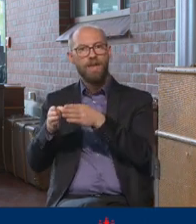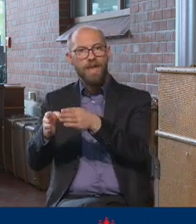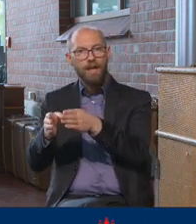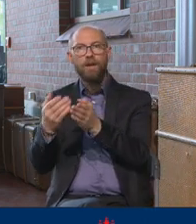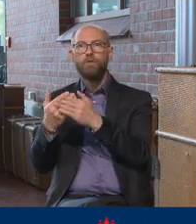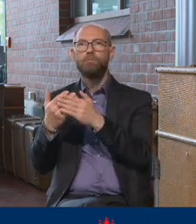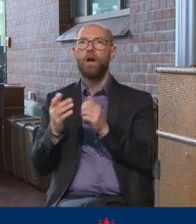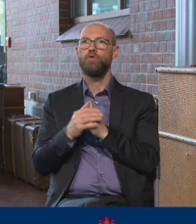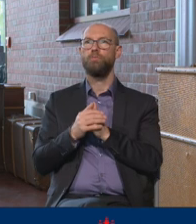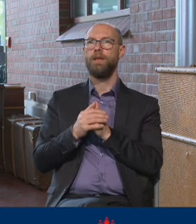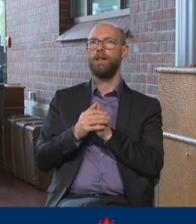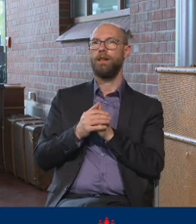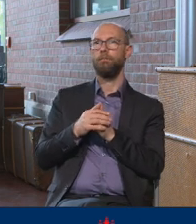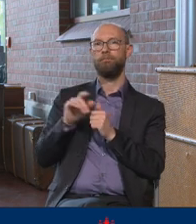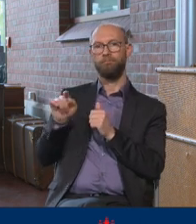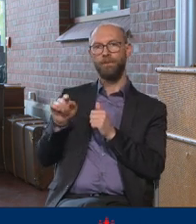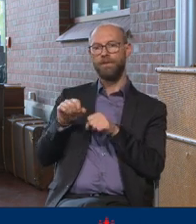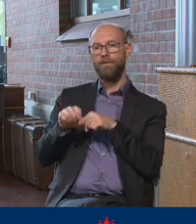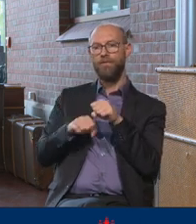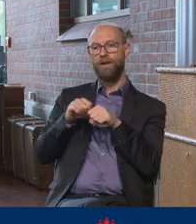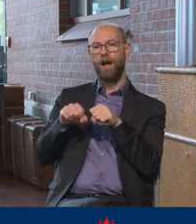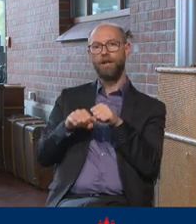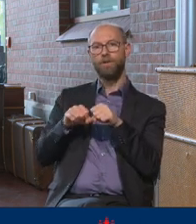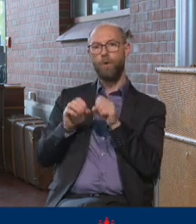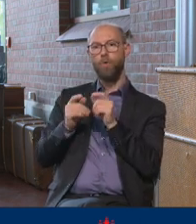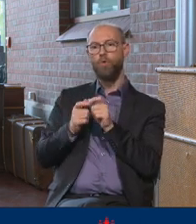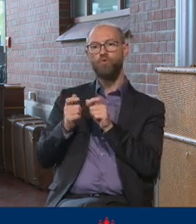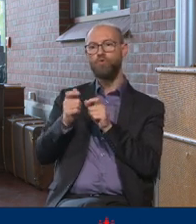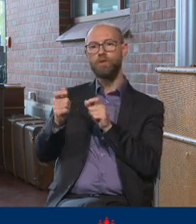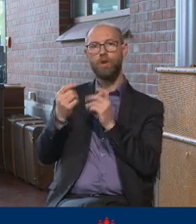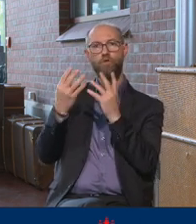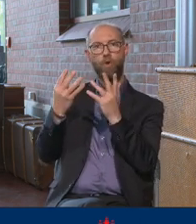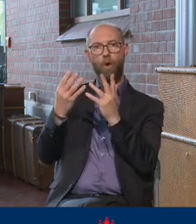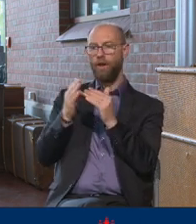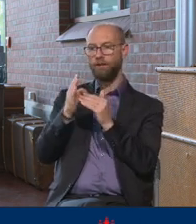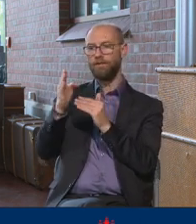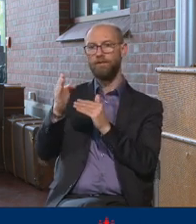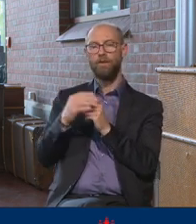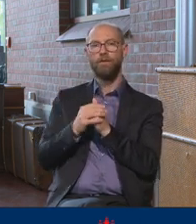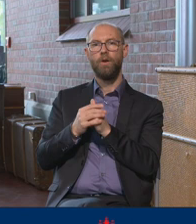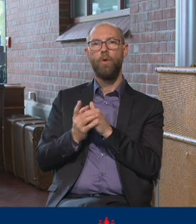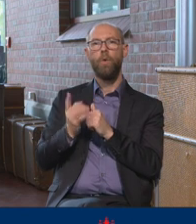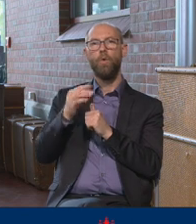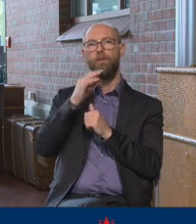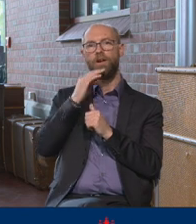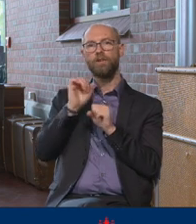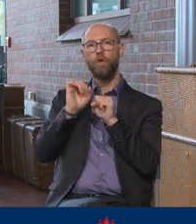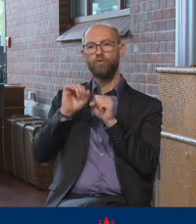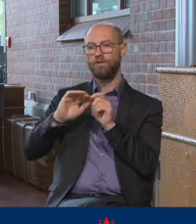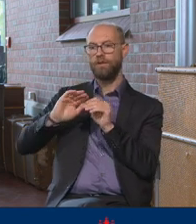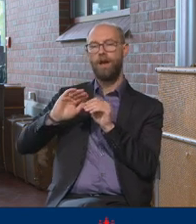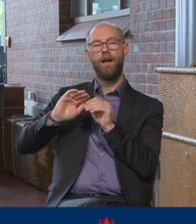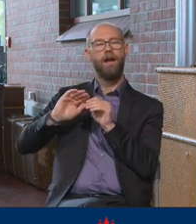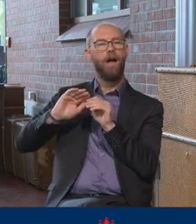die dann zur fahrradroute neuen für jahren als auf den auf die hochwasserschutzanlage im süden